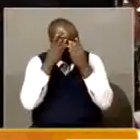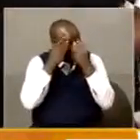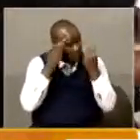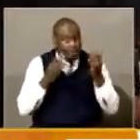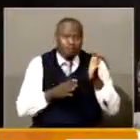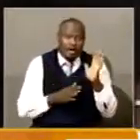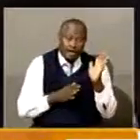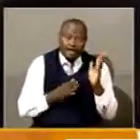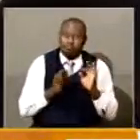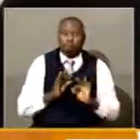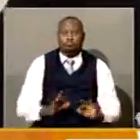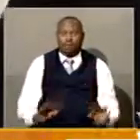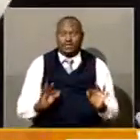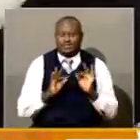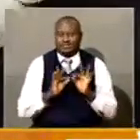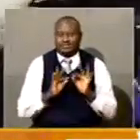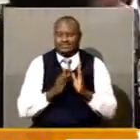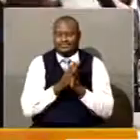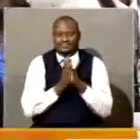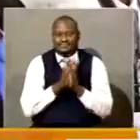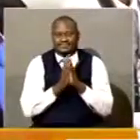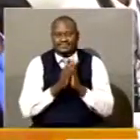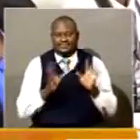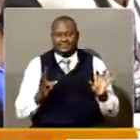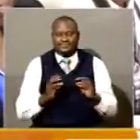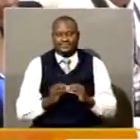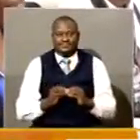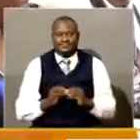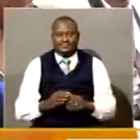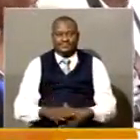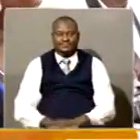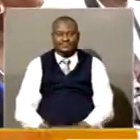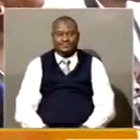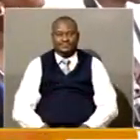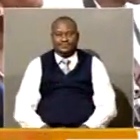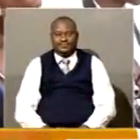Ndi Samson Ono ne Jackson Onyango ku Palamenti.